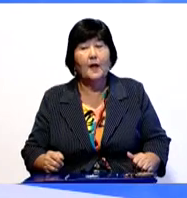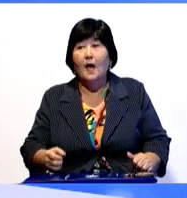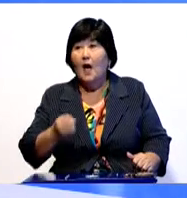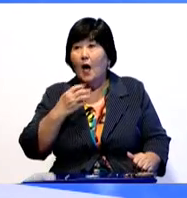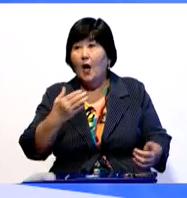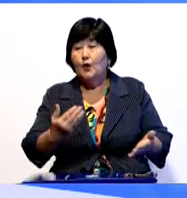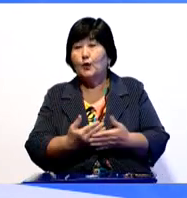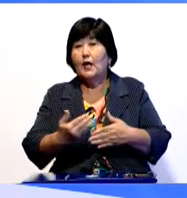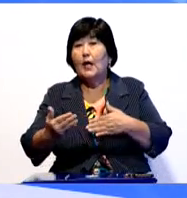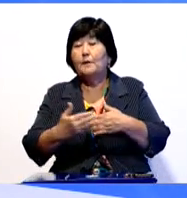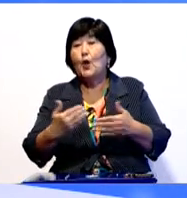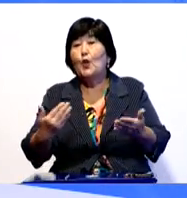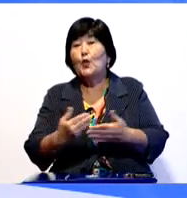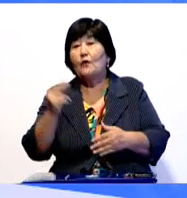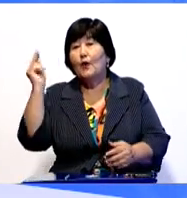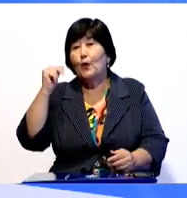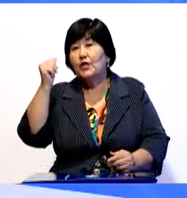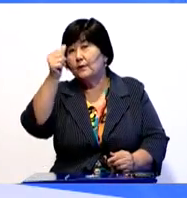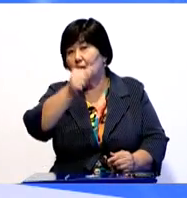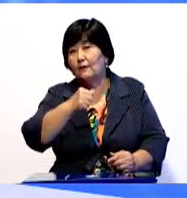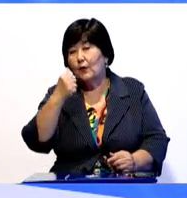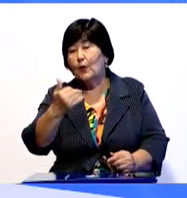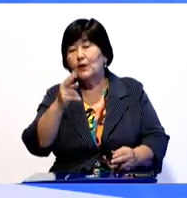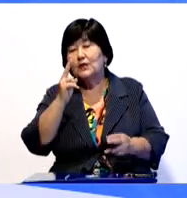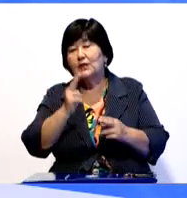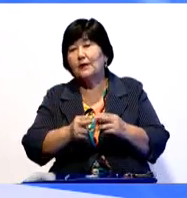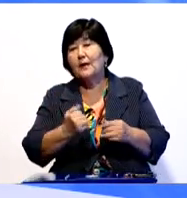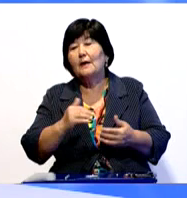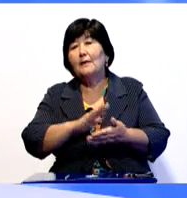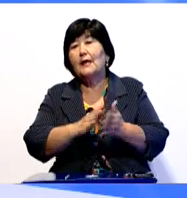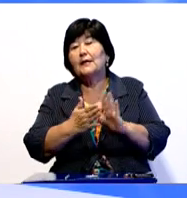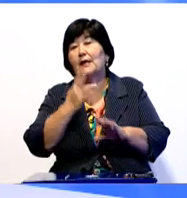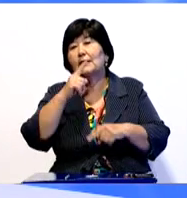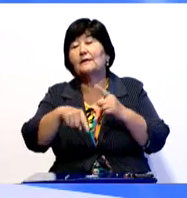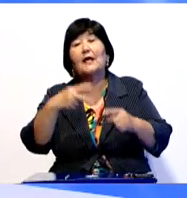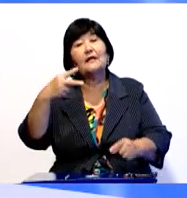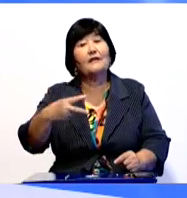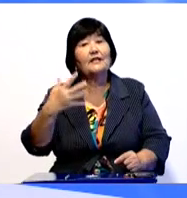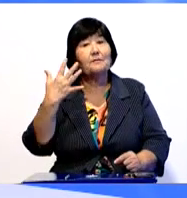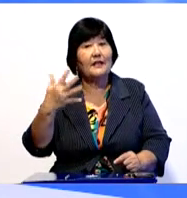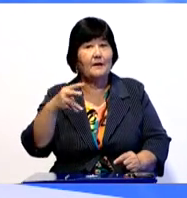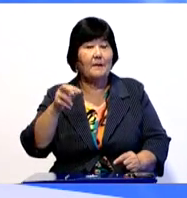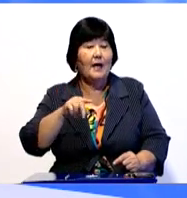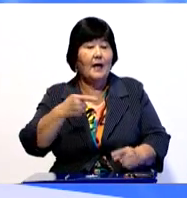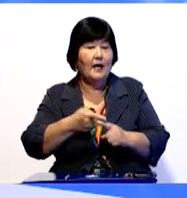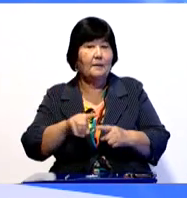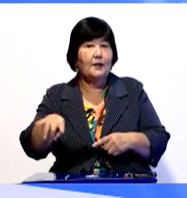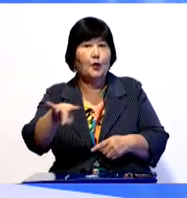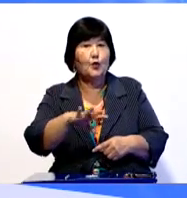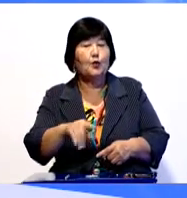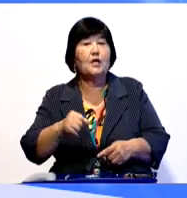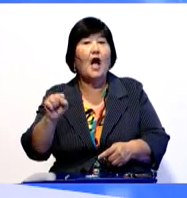Хорошая новость в преддверии нового учебного года. Он завершится по сложившейся традиции 25 мая. Об этом на